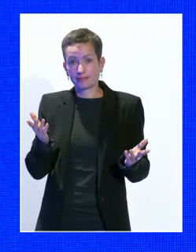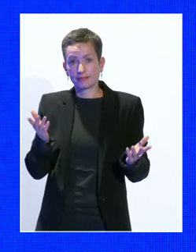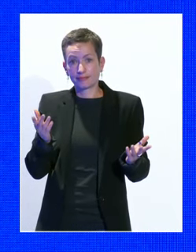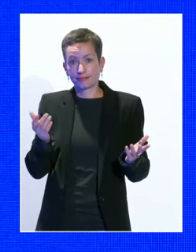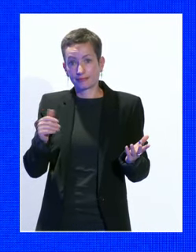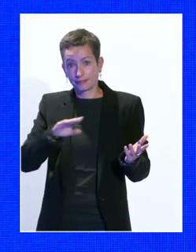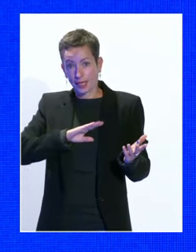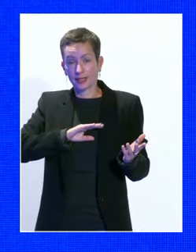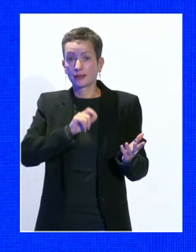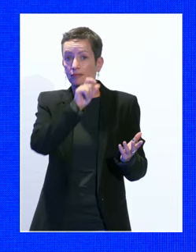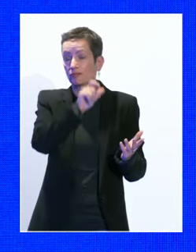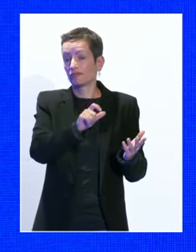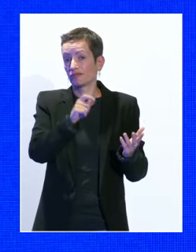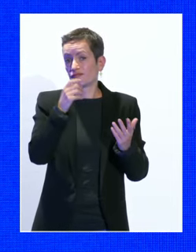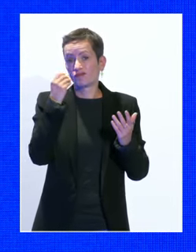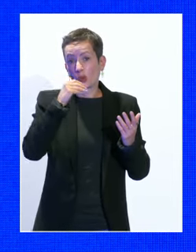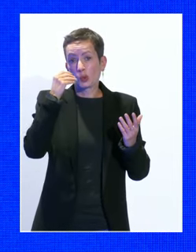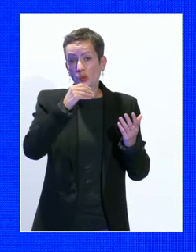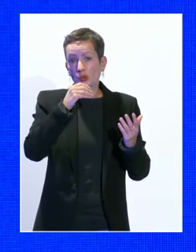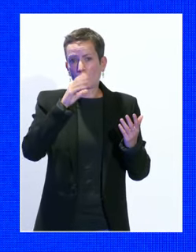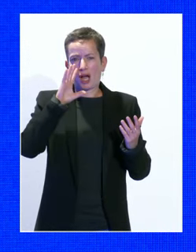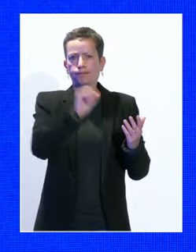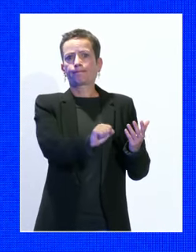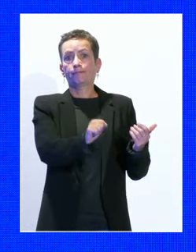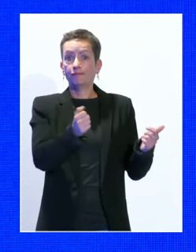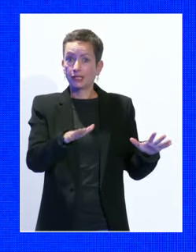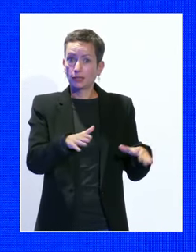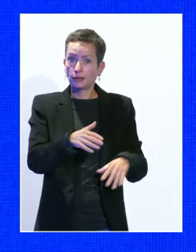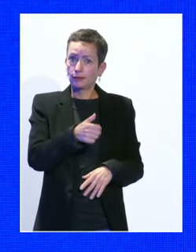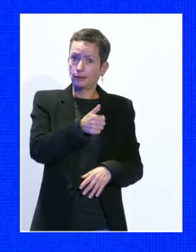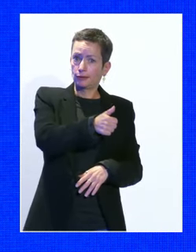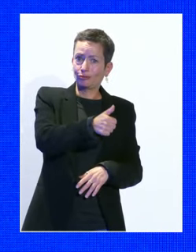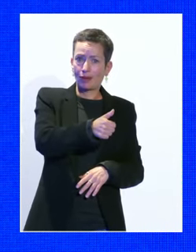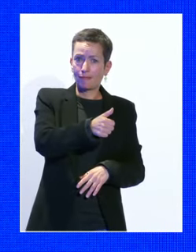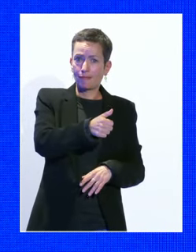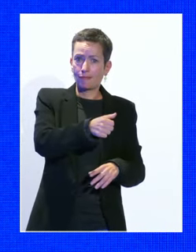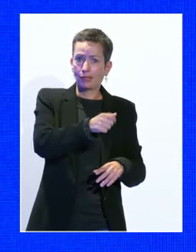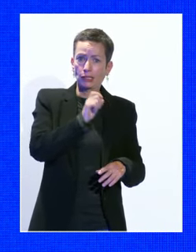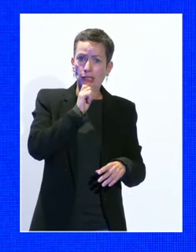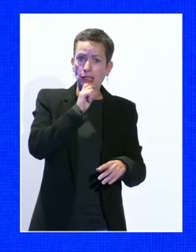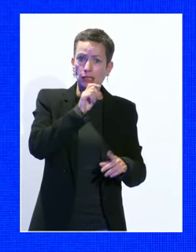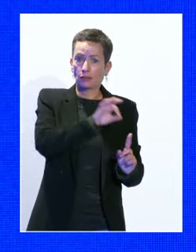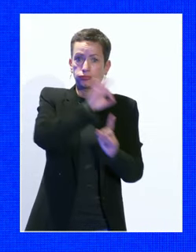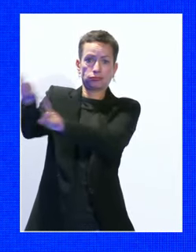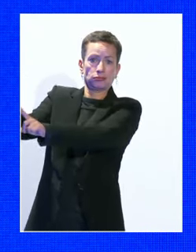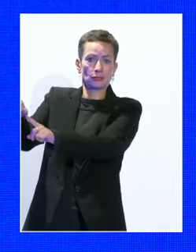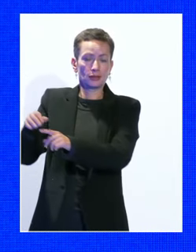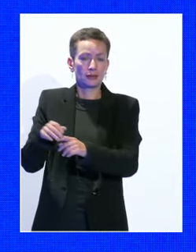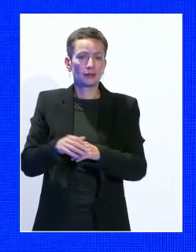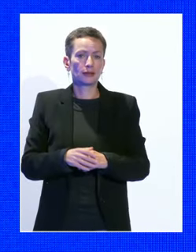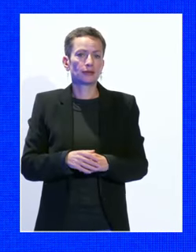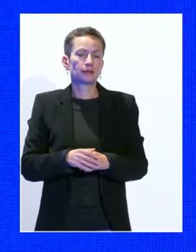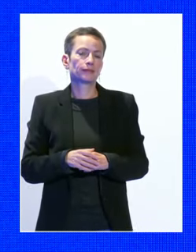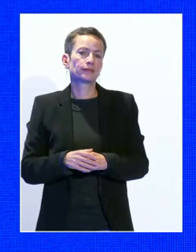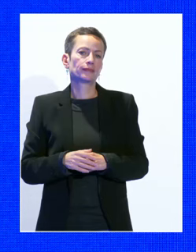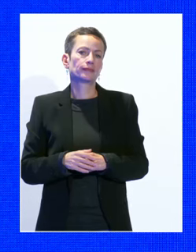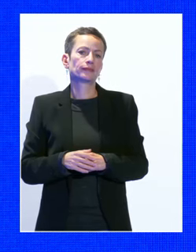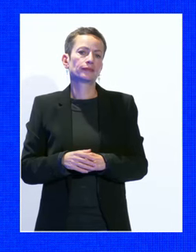un délinquant repéré n'avait pas pu être expulsé.